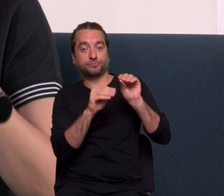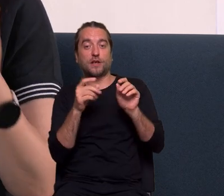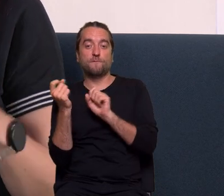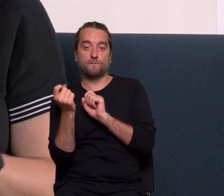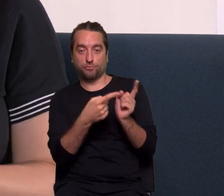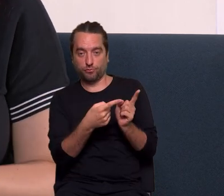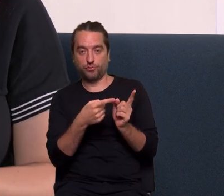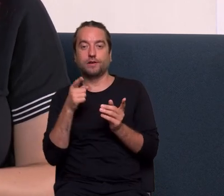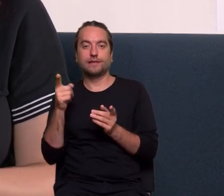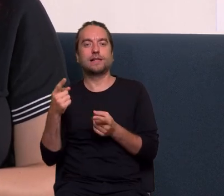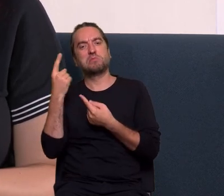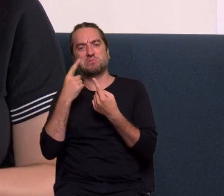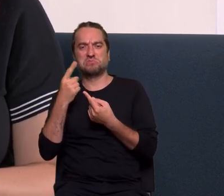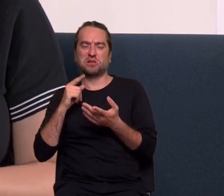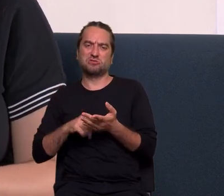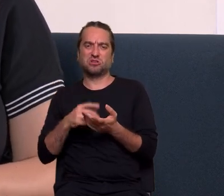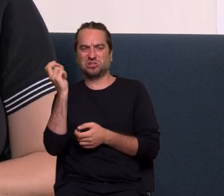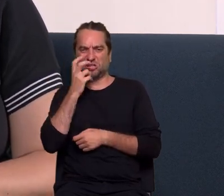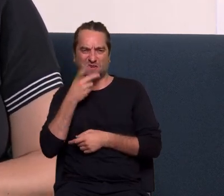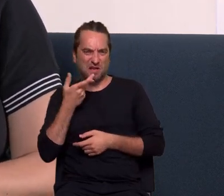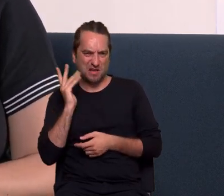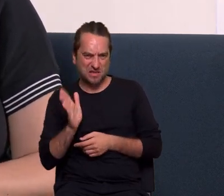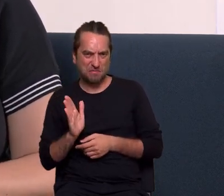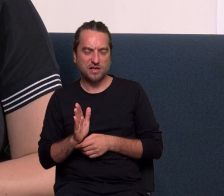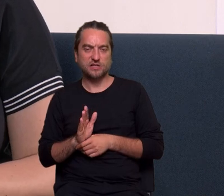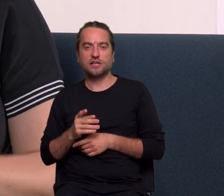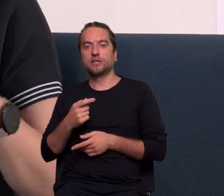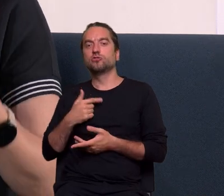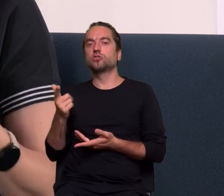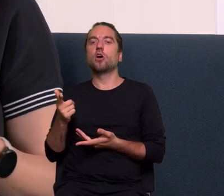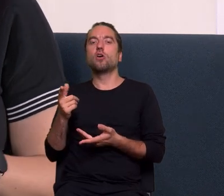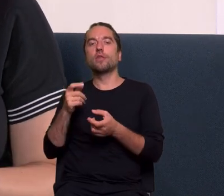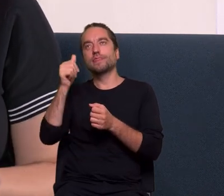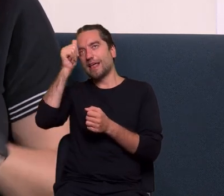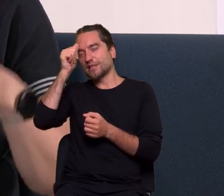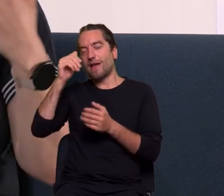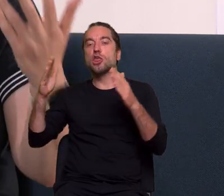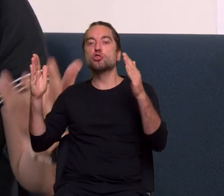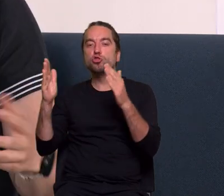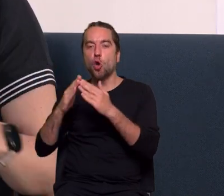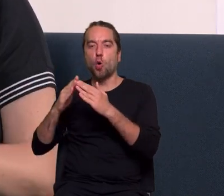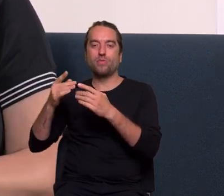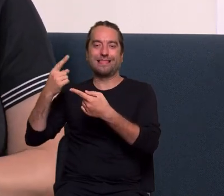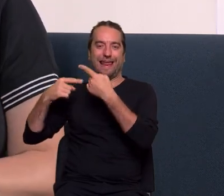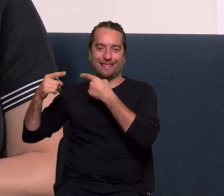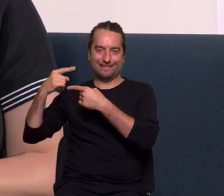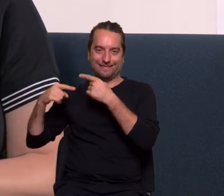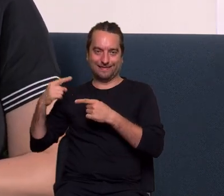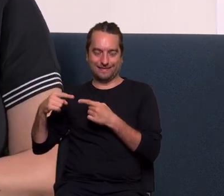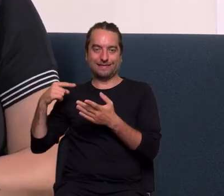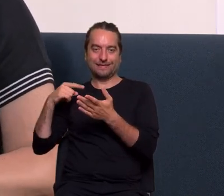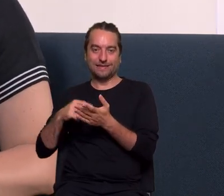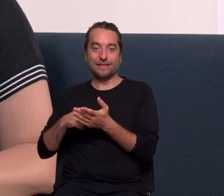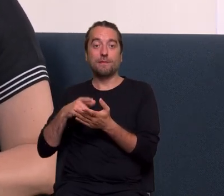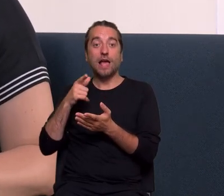tam początkowo myślałam, że to nie będzie specjalnie ciekawe, to się nazywało dom tradycyjny. Ale pod tymi pytaniami właśnie, ile było pokoi, okazywało się, były pytania,